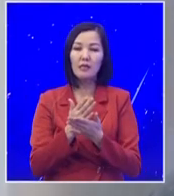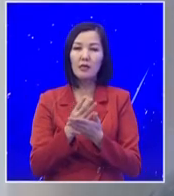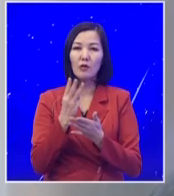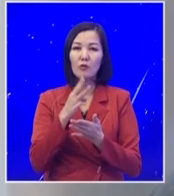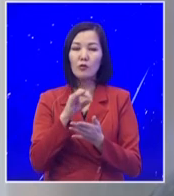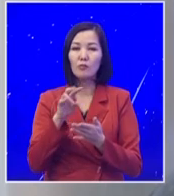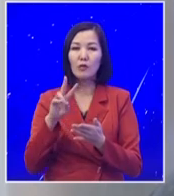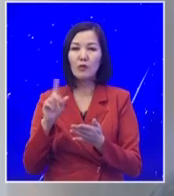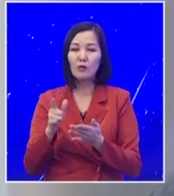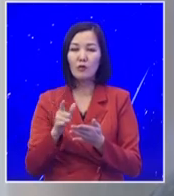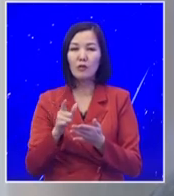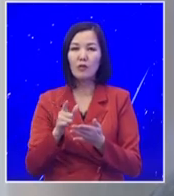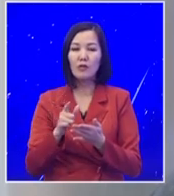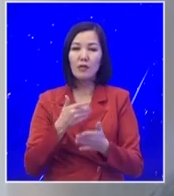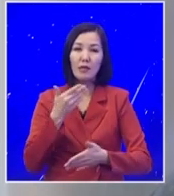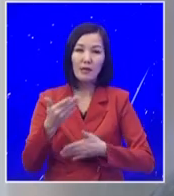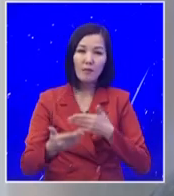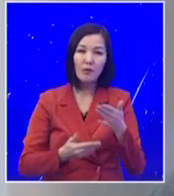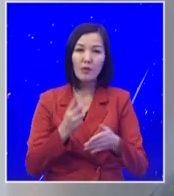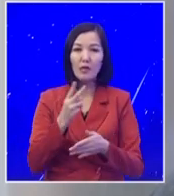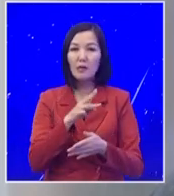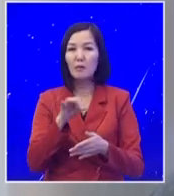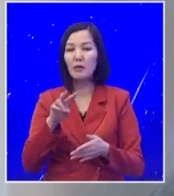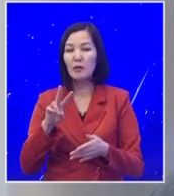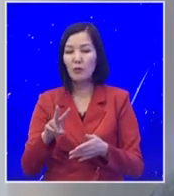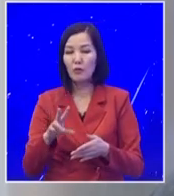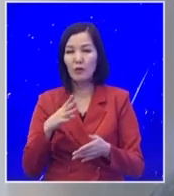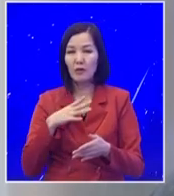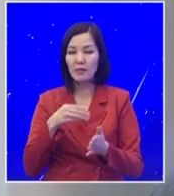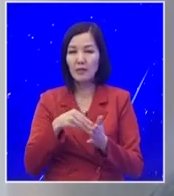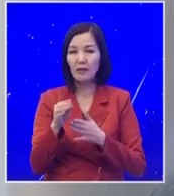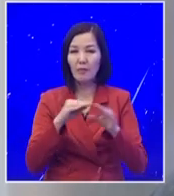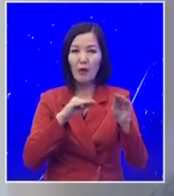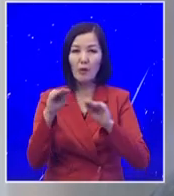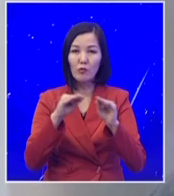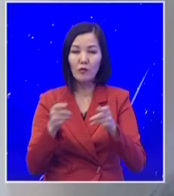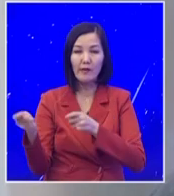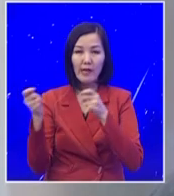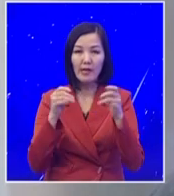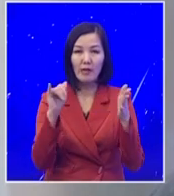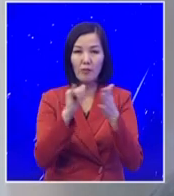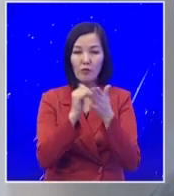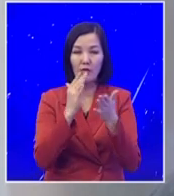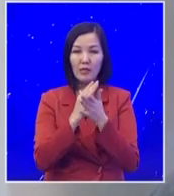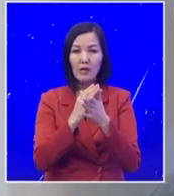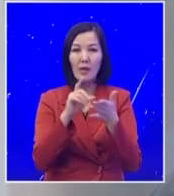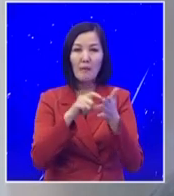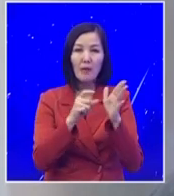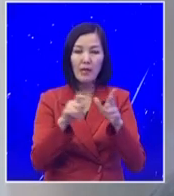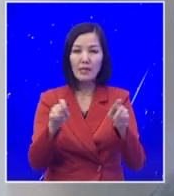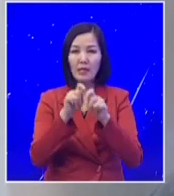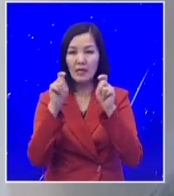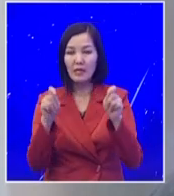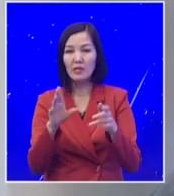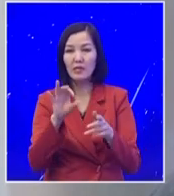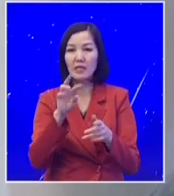миллионға, имитатор ходьбы дейді 2 миллионға. Енді міне роботизированный тағы да бір палаталар ашылады, сенсорный